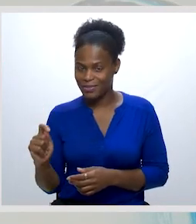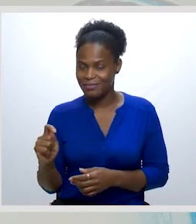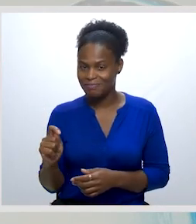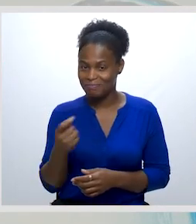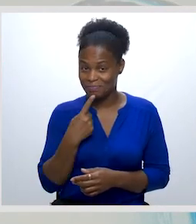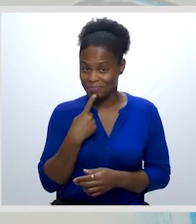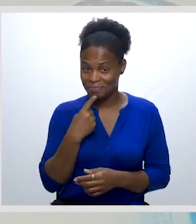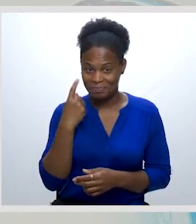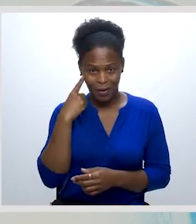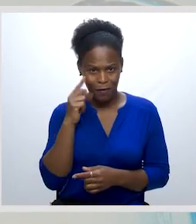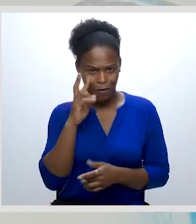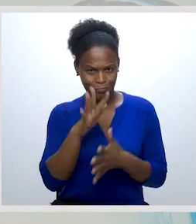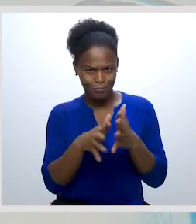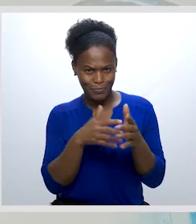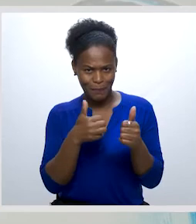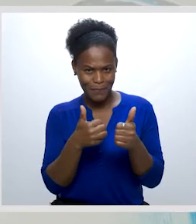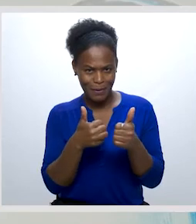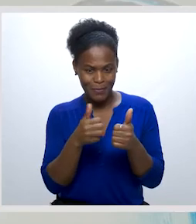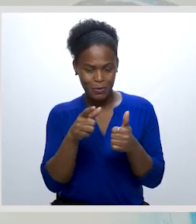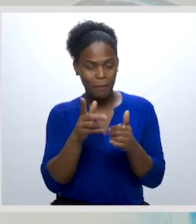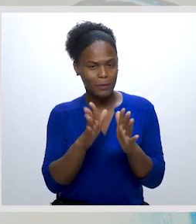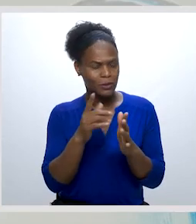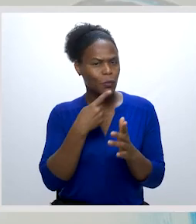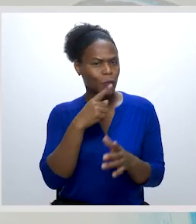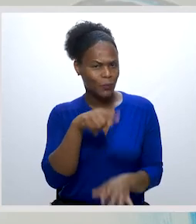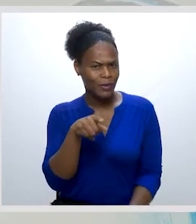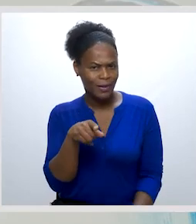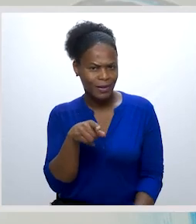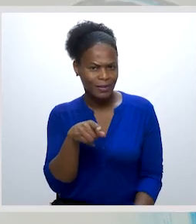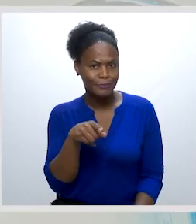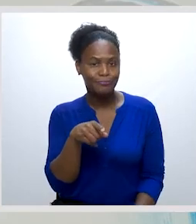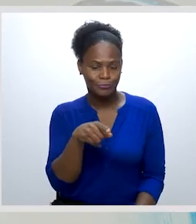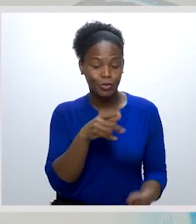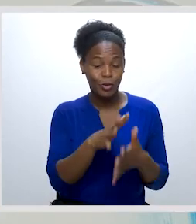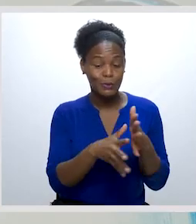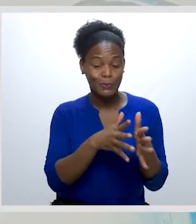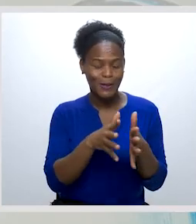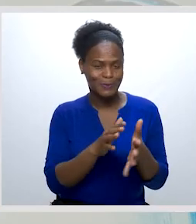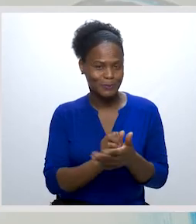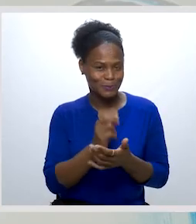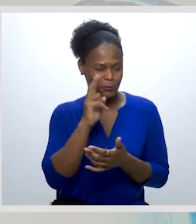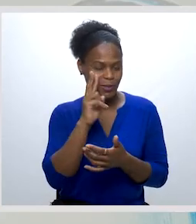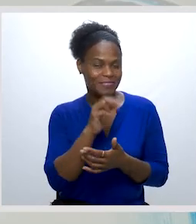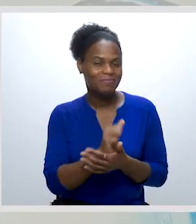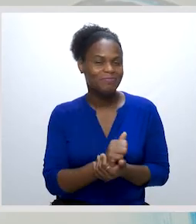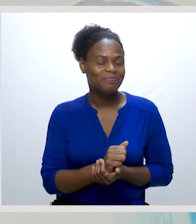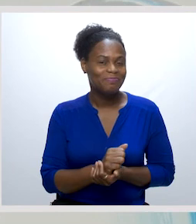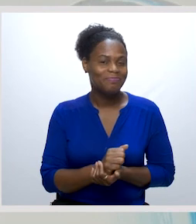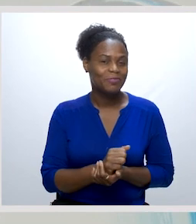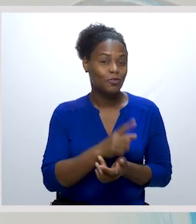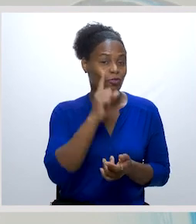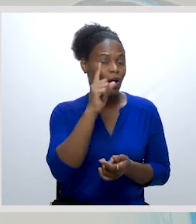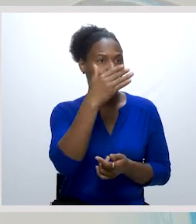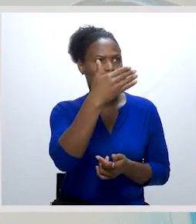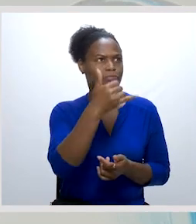Ou vous avez besoin d'une deuxième écoute? Oui, n'est-ce pas? Alors, je vous passe l'audio